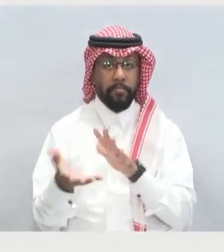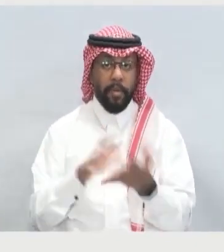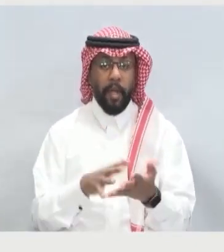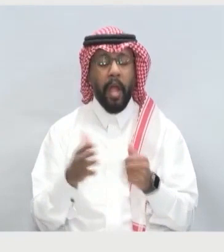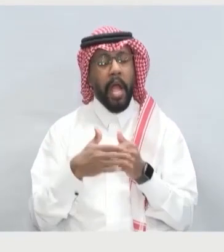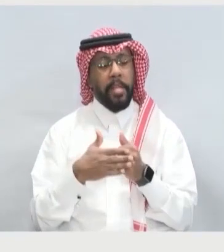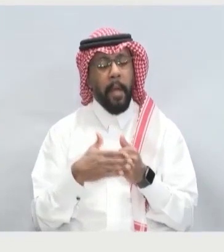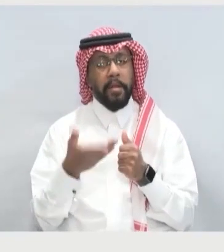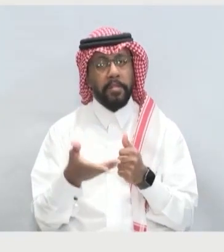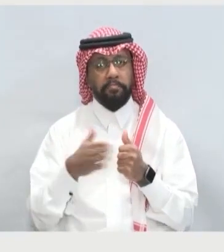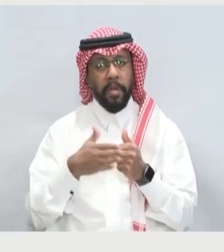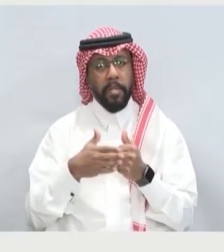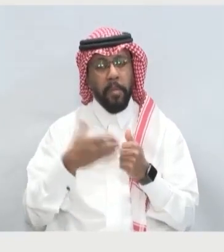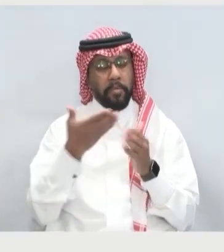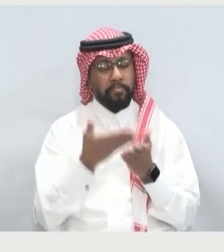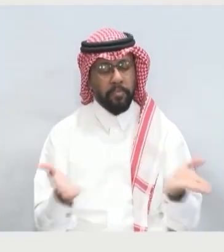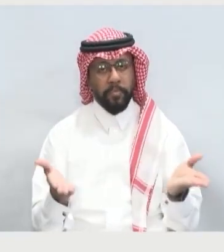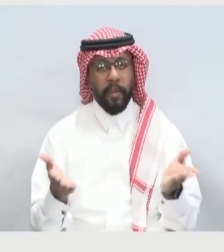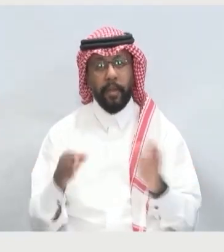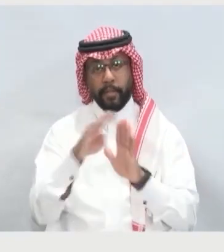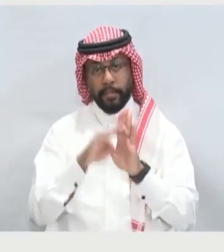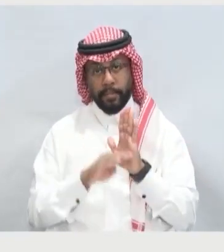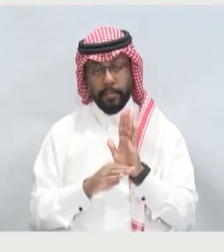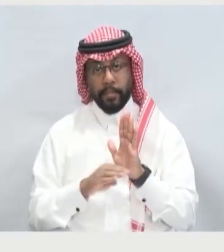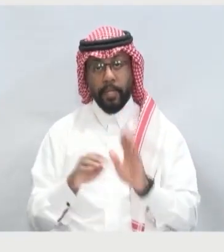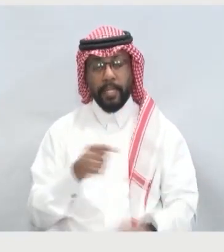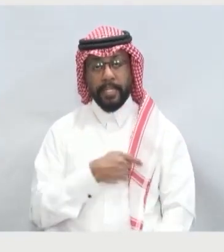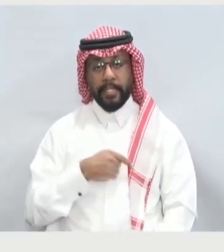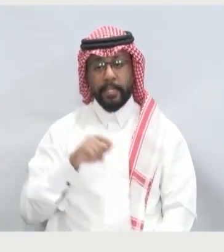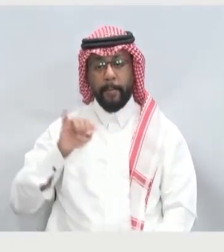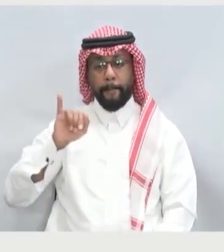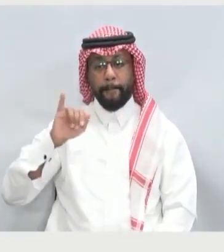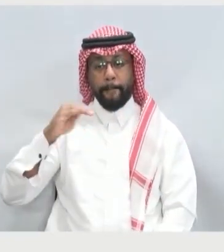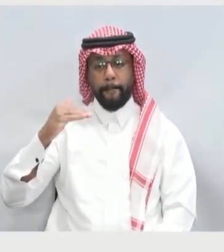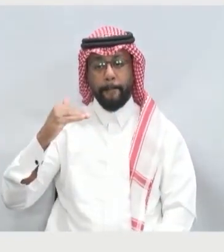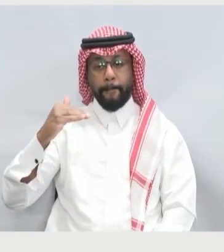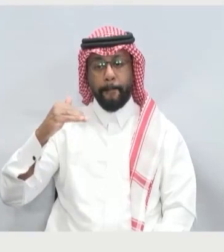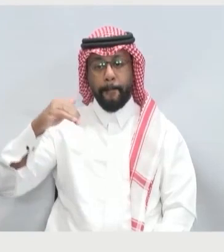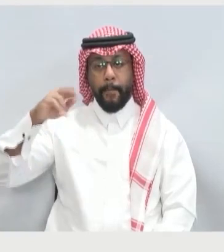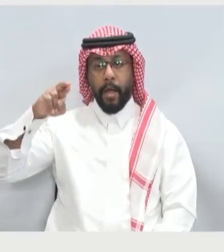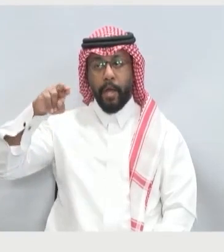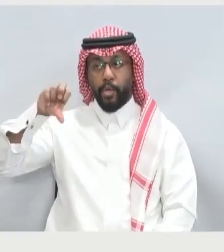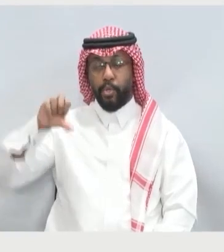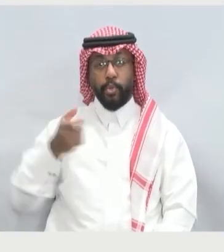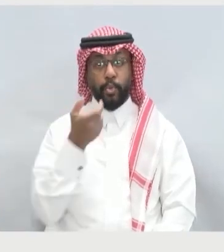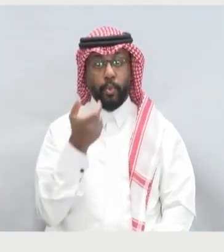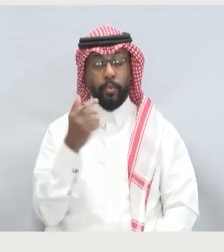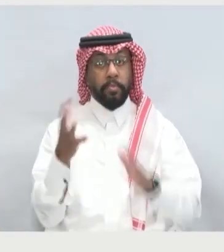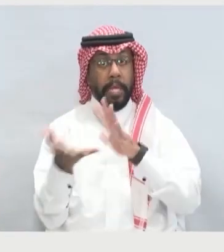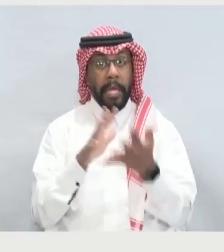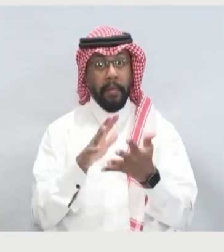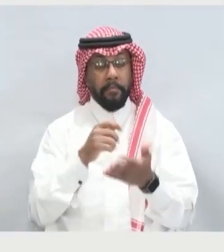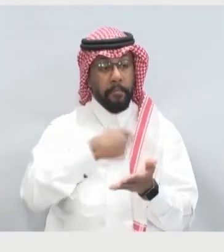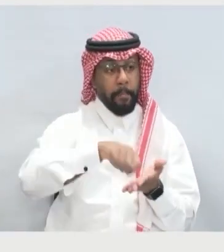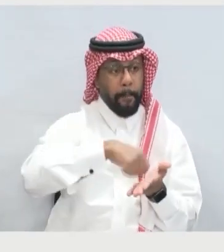ايضا خدمات وتمثل هذه السلع ما يسمى كما ذكرنا بمخزون الشركه كم لديها من مخزون تستطيع بيعه وتحويله الى